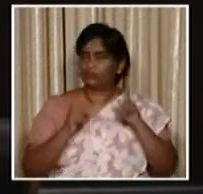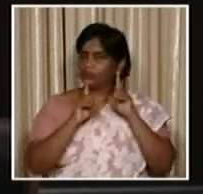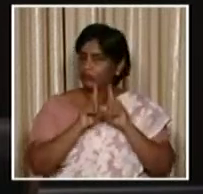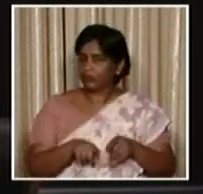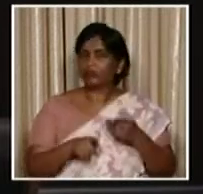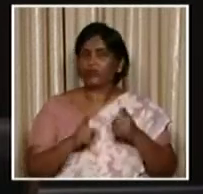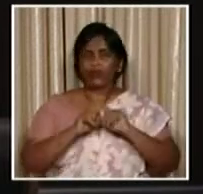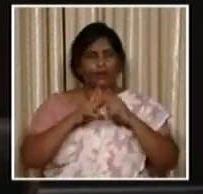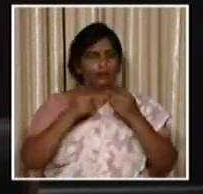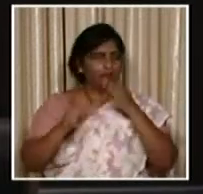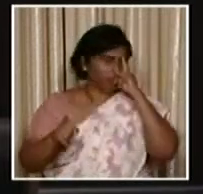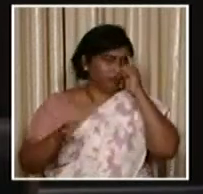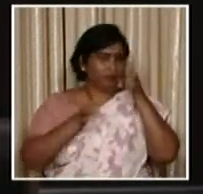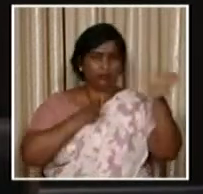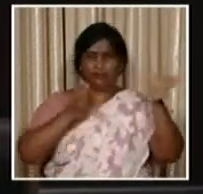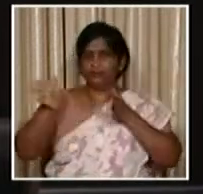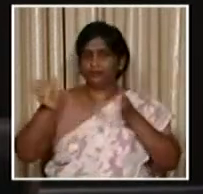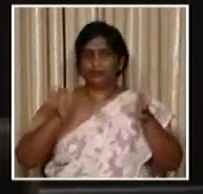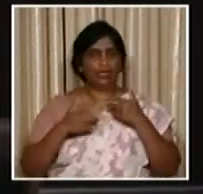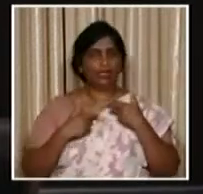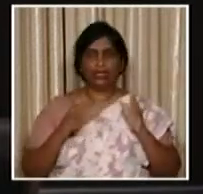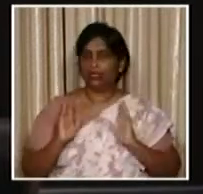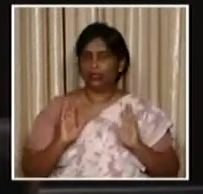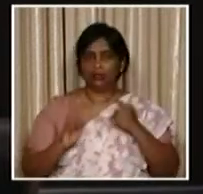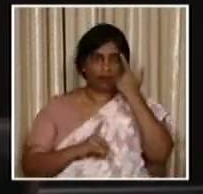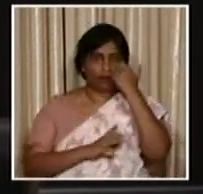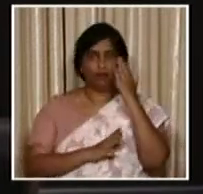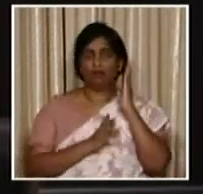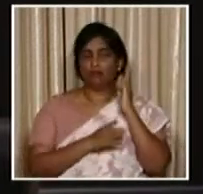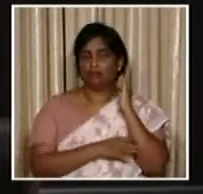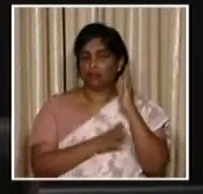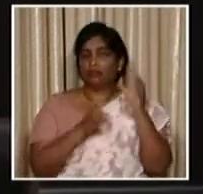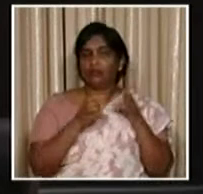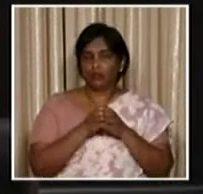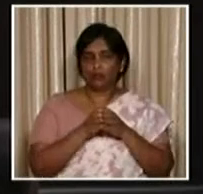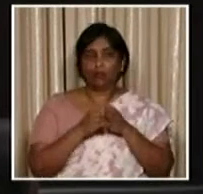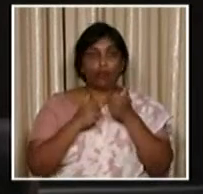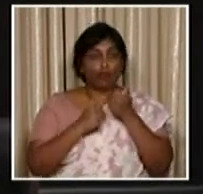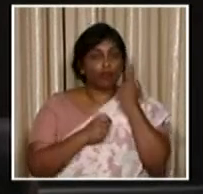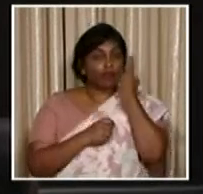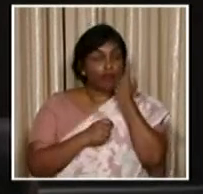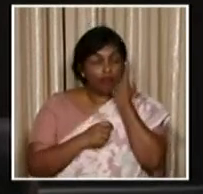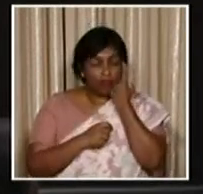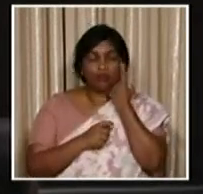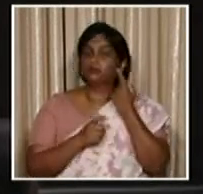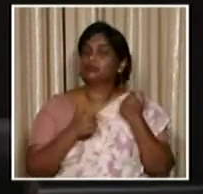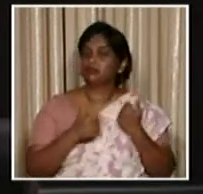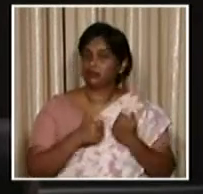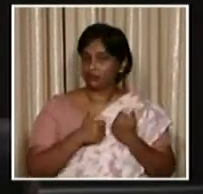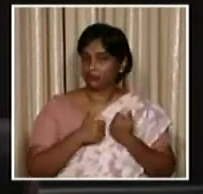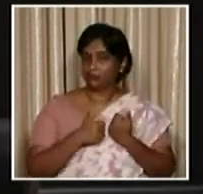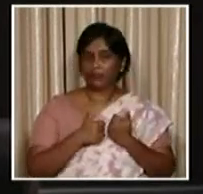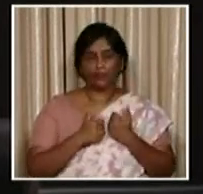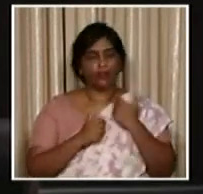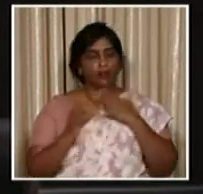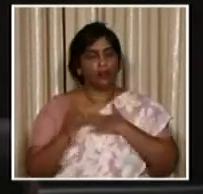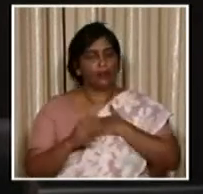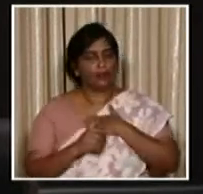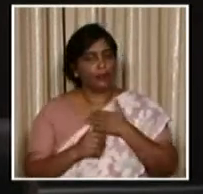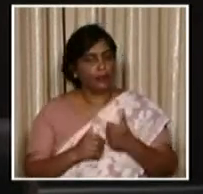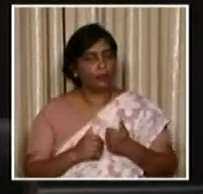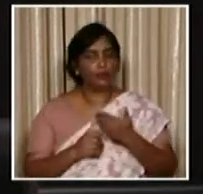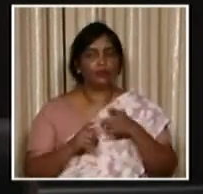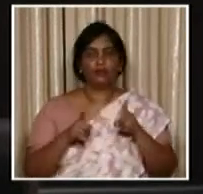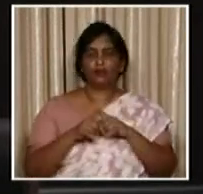මේ එක එක පැතිවලට ගිය සභාවක් නෙවෙයි. කතෝලික සභාව කියන්නේ බොහොම බුද්ධිමත්ව බොහොම කාරුණිකව